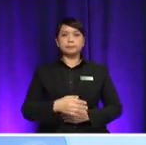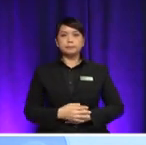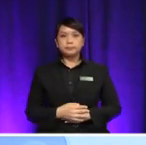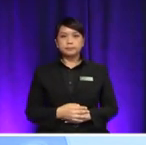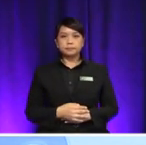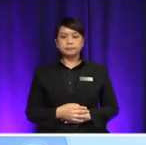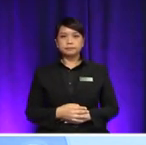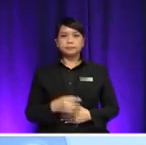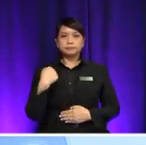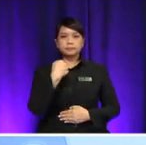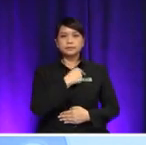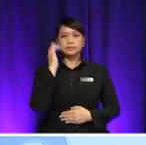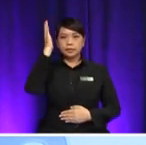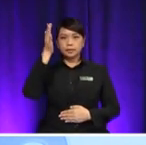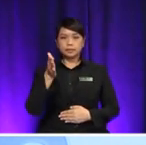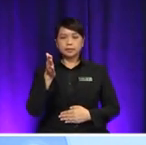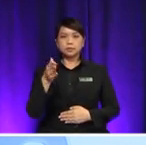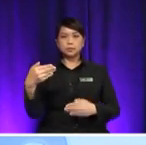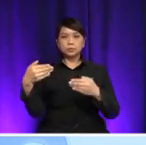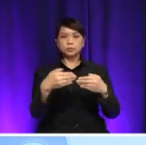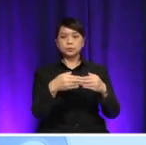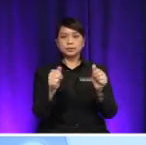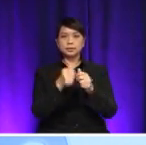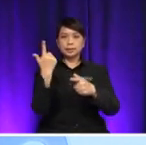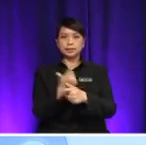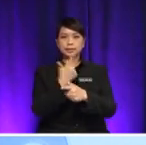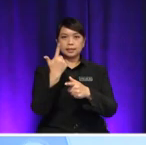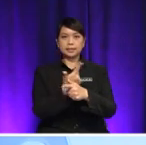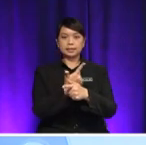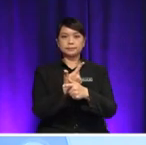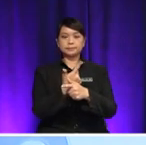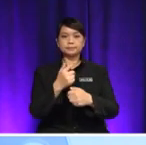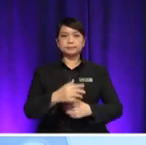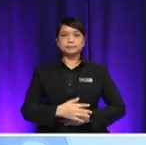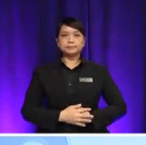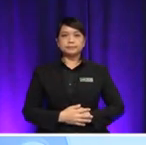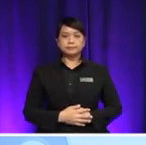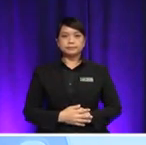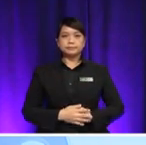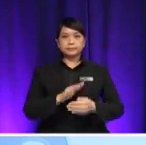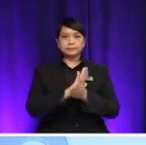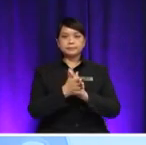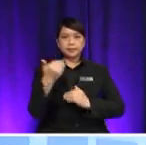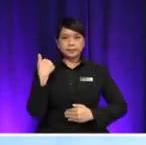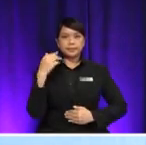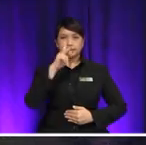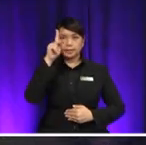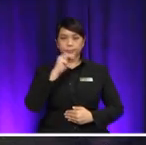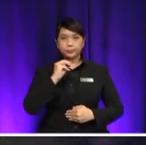saya tidak percaya kita akan teruskan dengan latihan pengukuhan betul jadi ada kamu